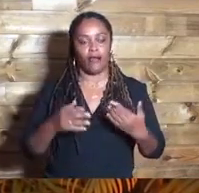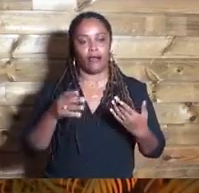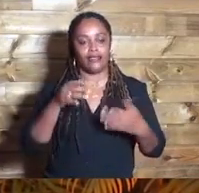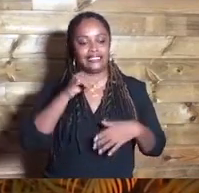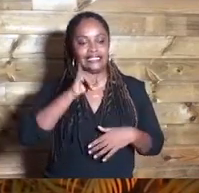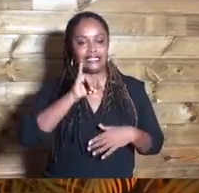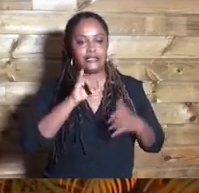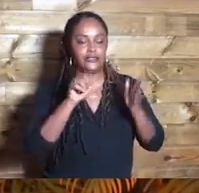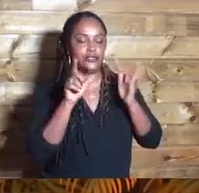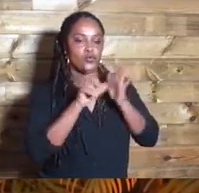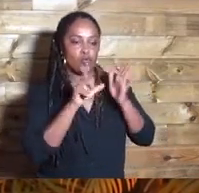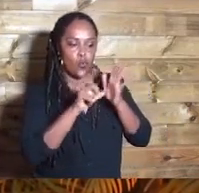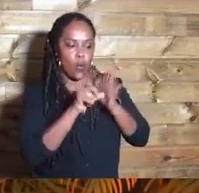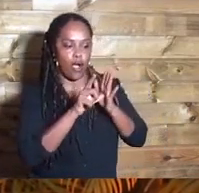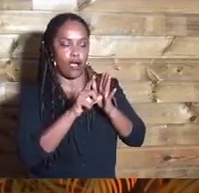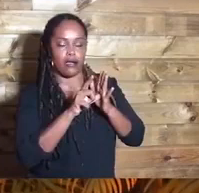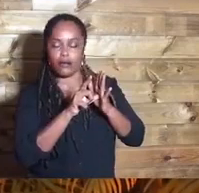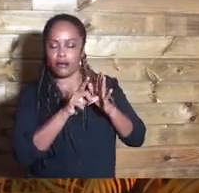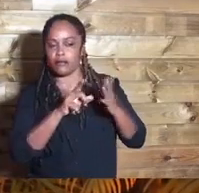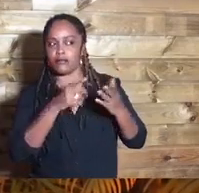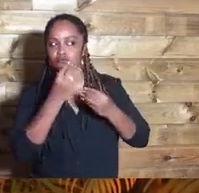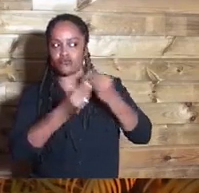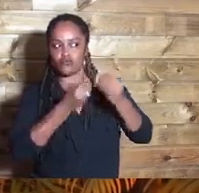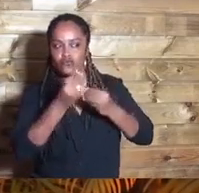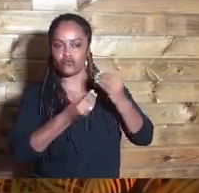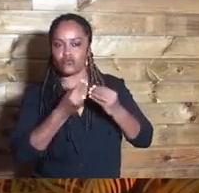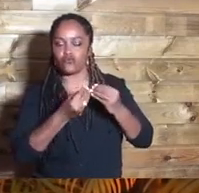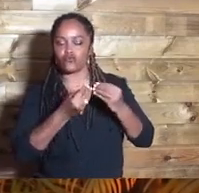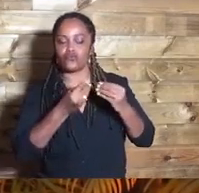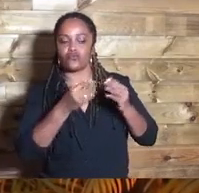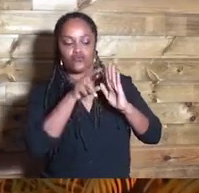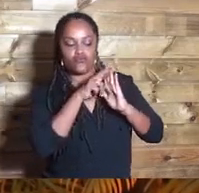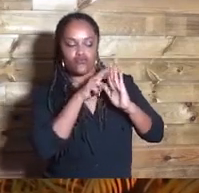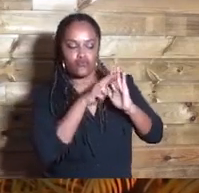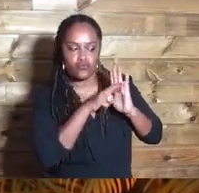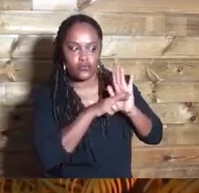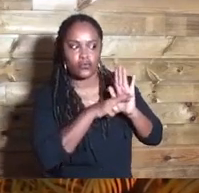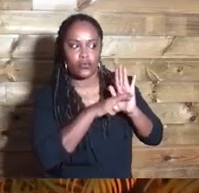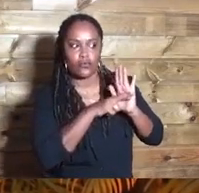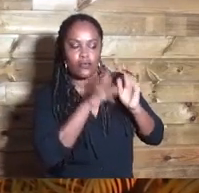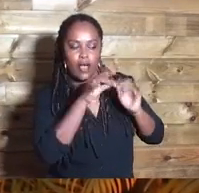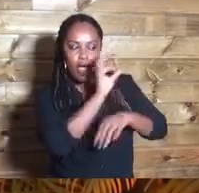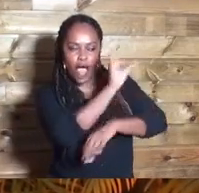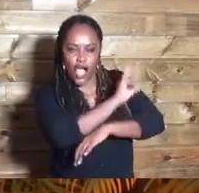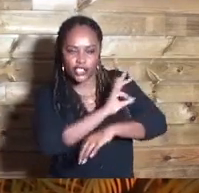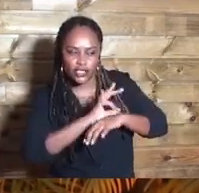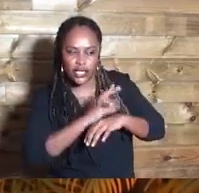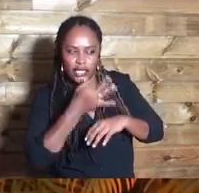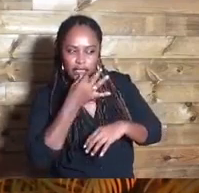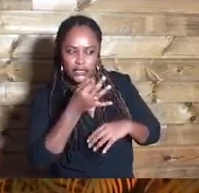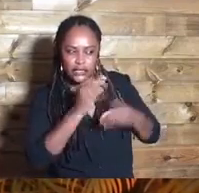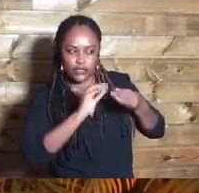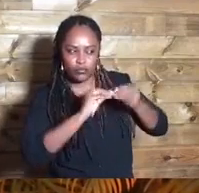la norme nous empêche de le faire, parce que quand j'attends des toits tissons à des camarades architectes qui parlaient moins des problèmes y ont